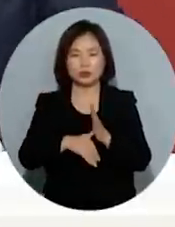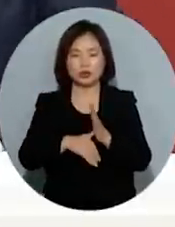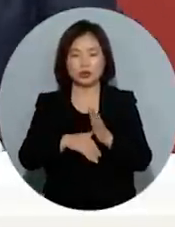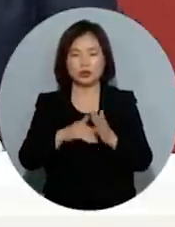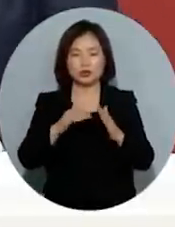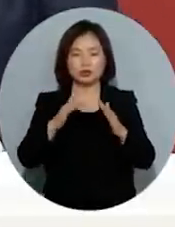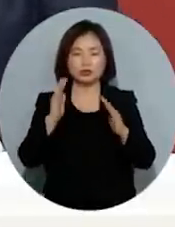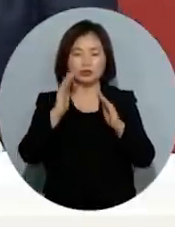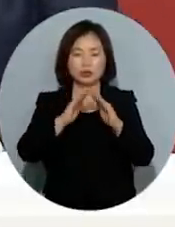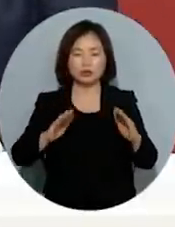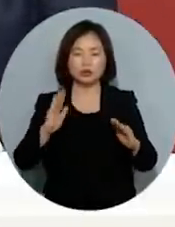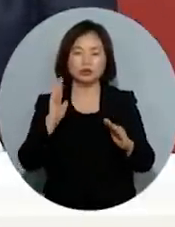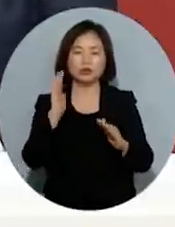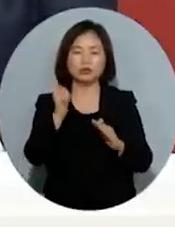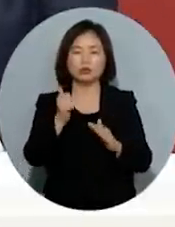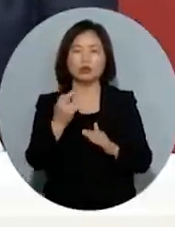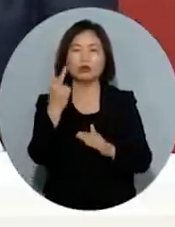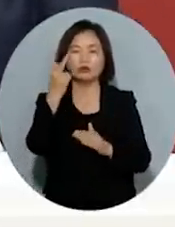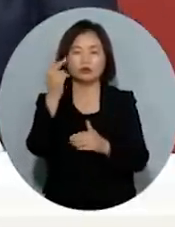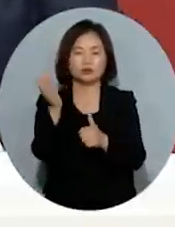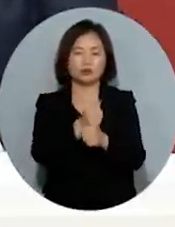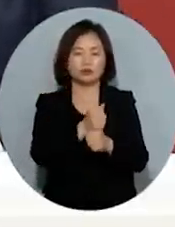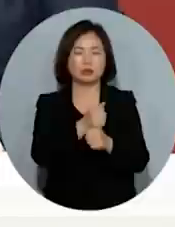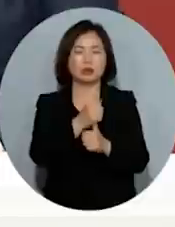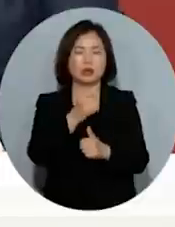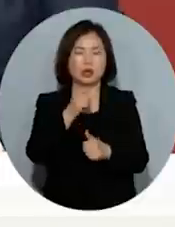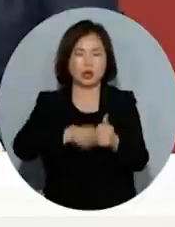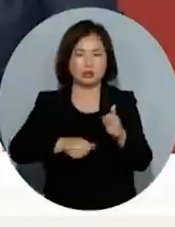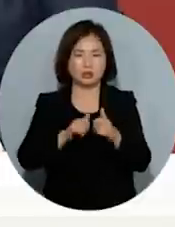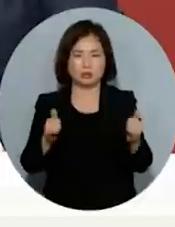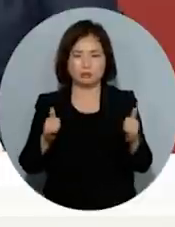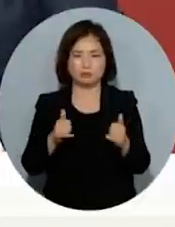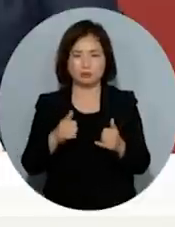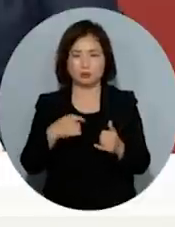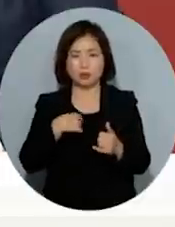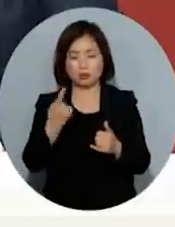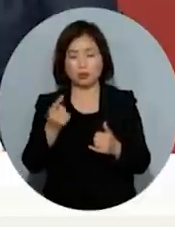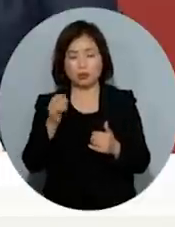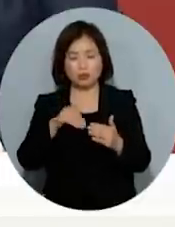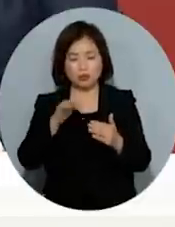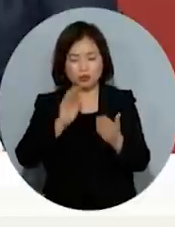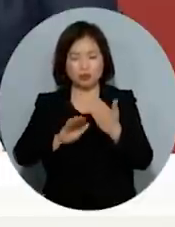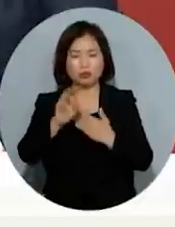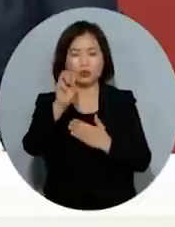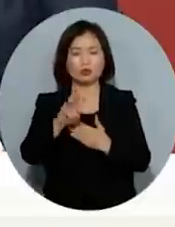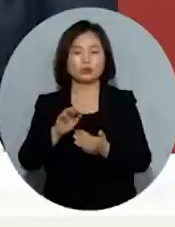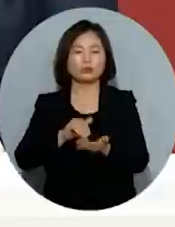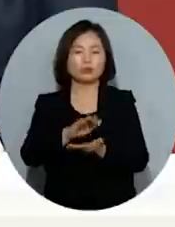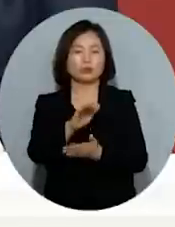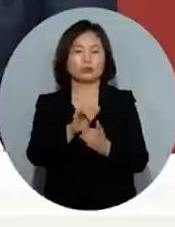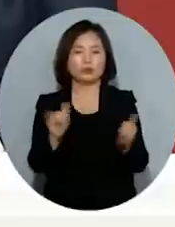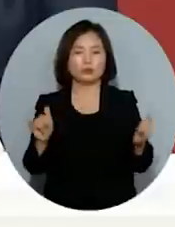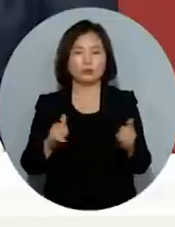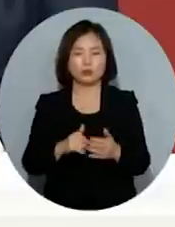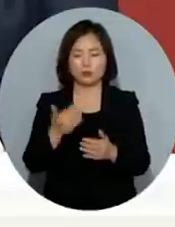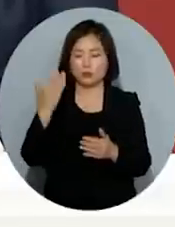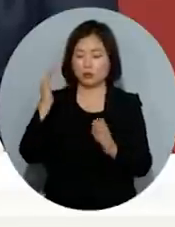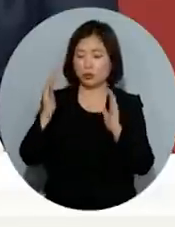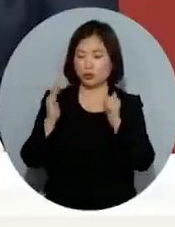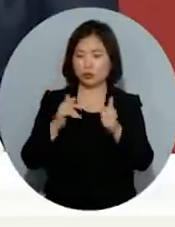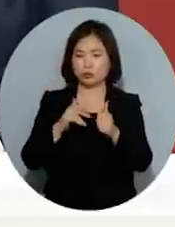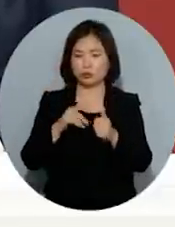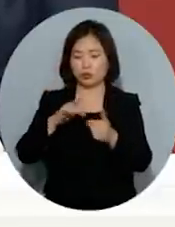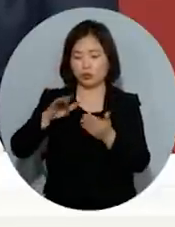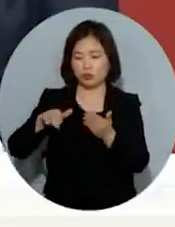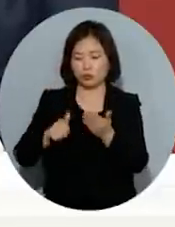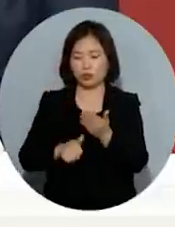전두환 대통령 형도 잡아넣었던 사람입니다. 그래 하고 난 뒤에 내가 광주로 쫓겨갔던 사람입니다. 아니, 지난번 대선 나오셔서는 그